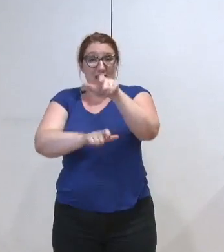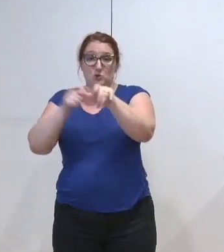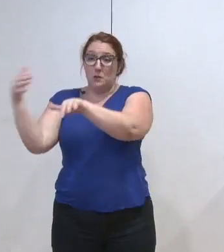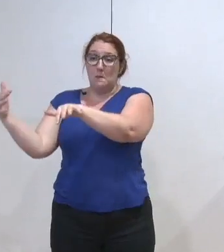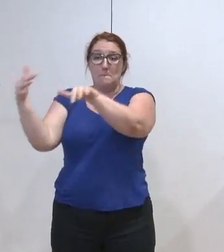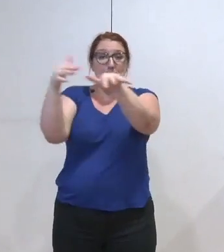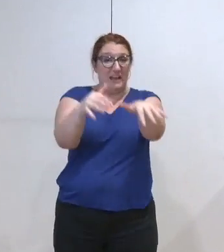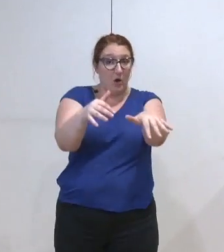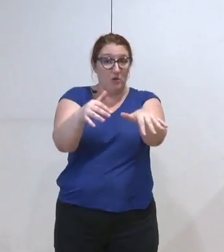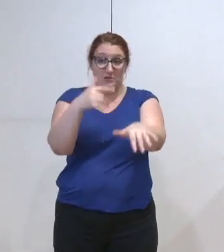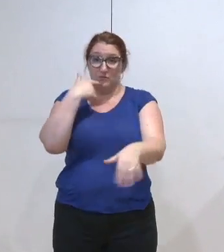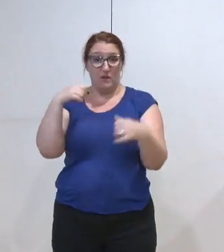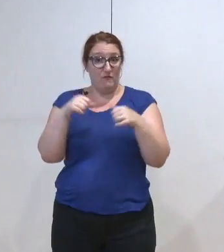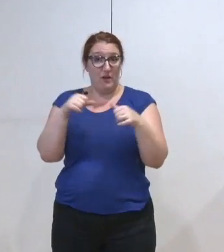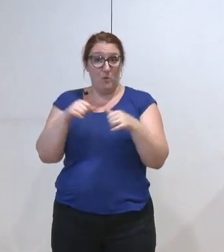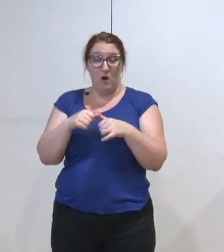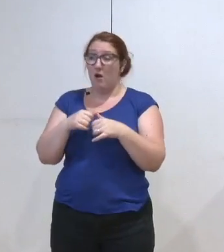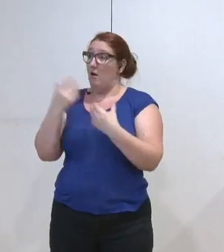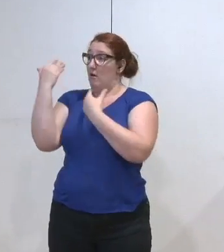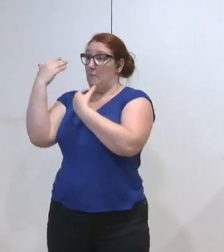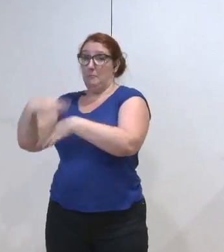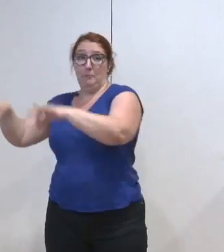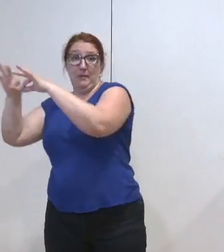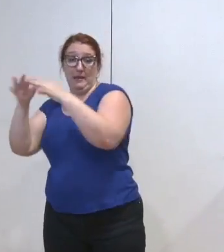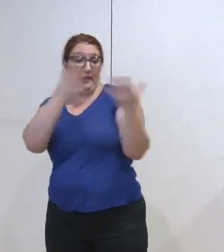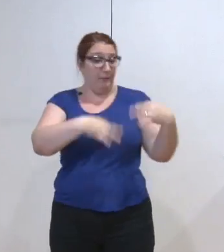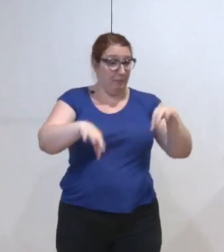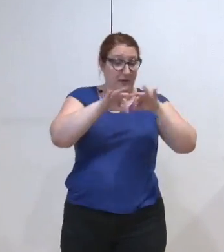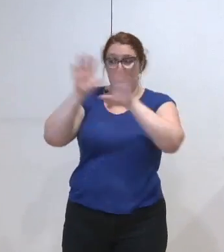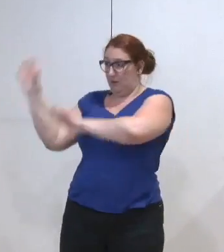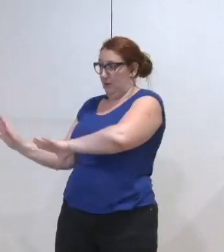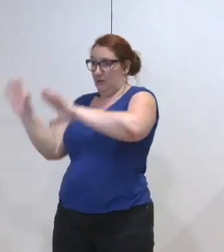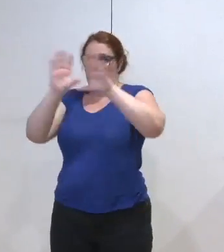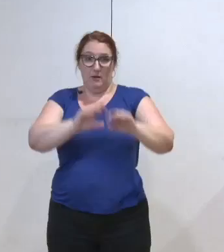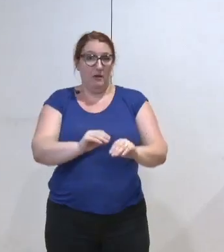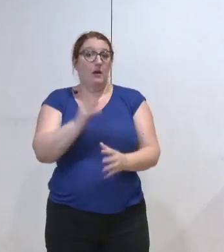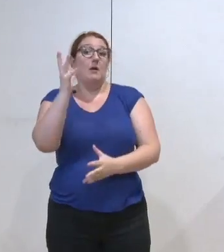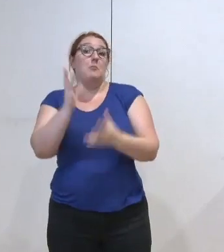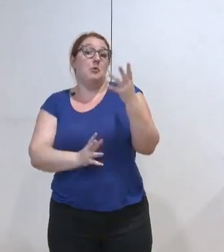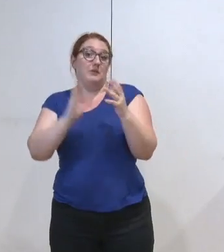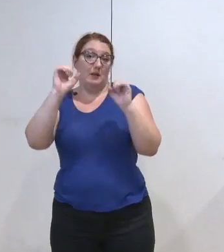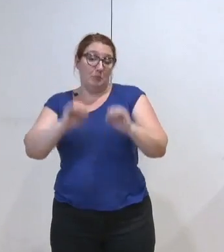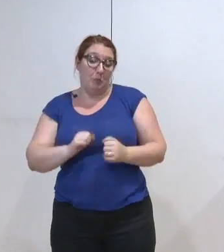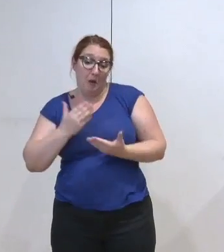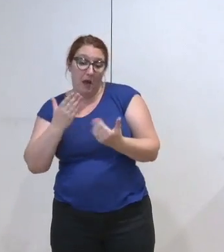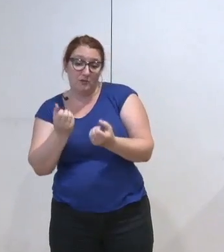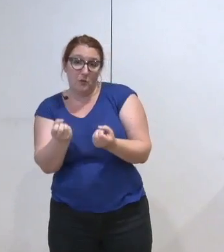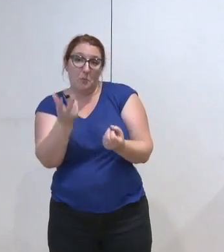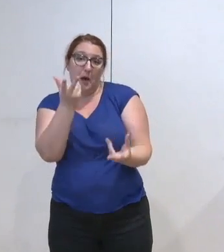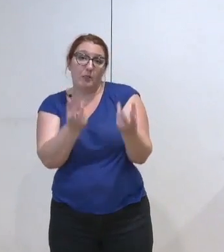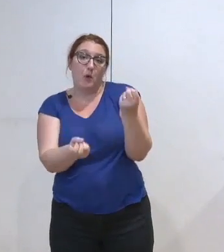migrent Monsieur le Maire pour résoudre le problème il farait peut-être d'attendre le printemps mais je crois en fait que vous voulez